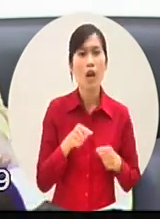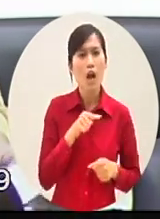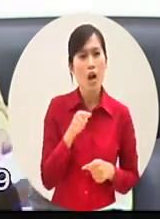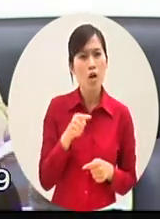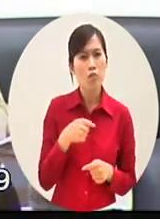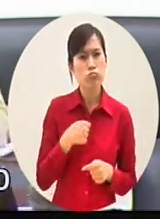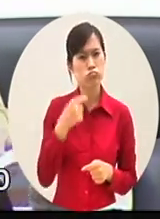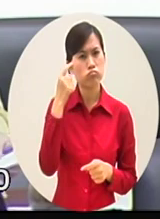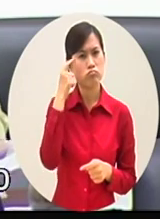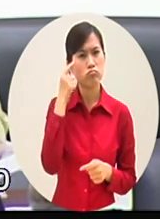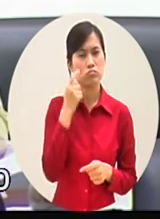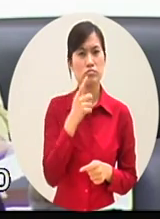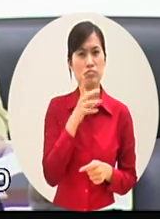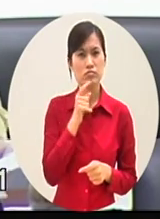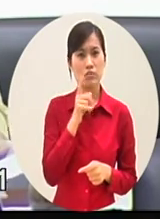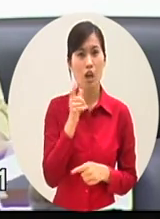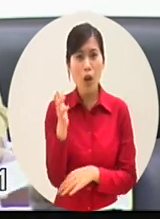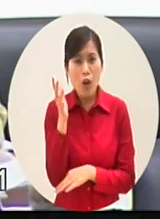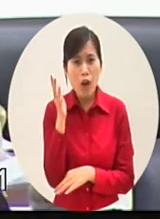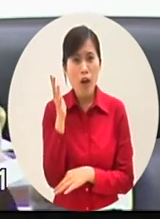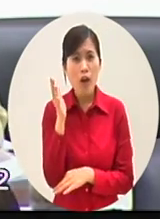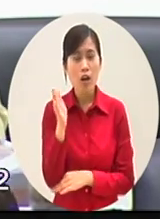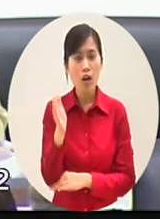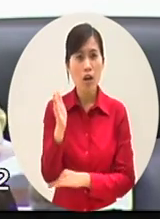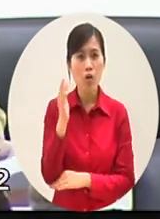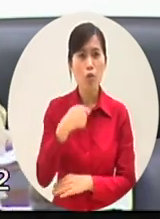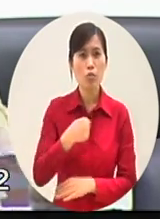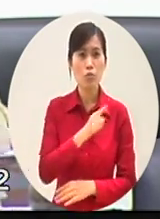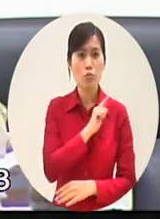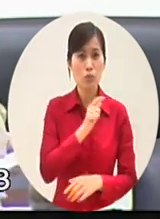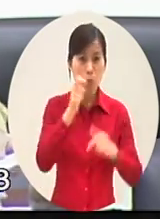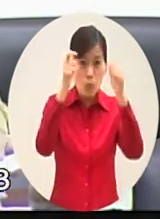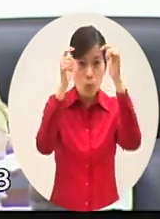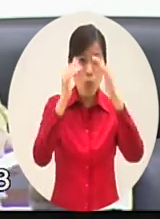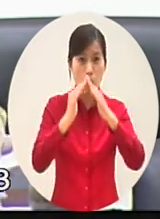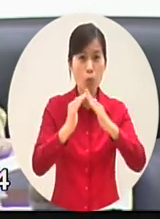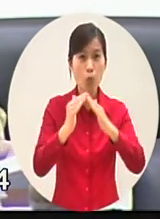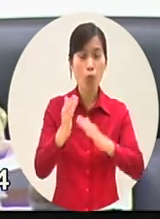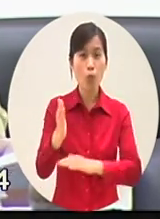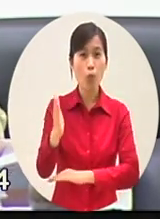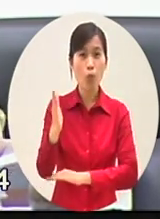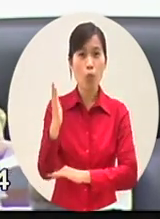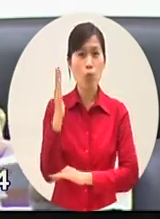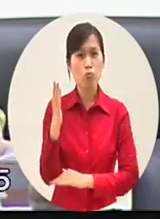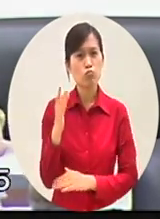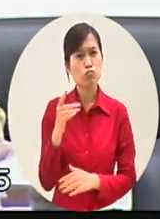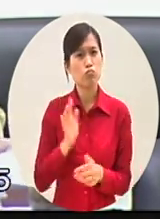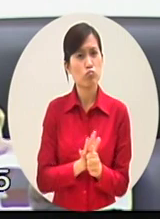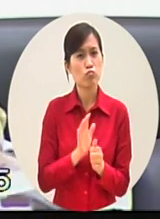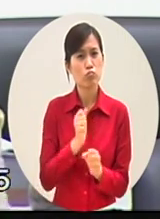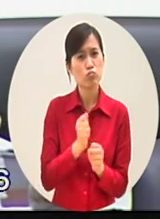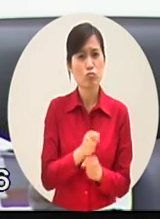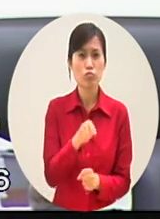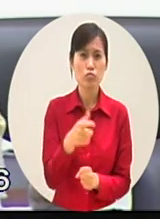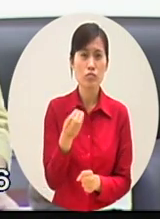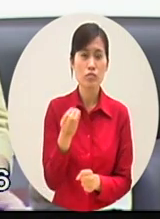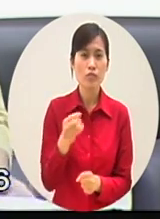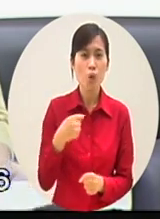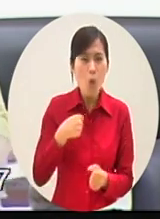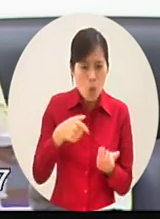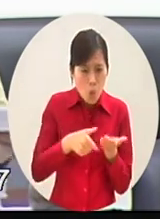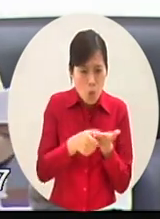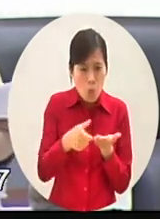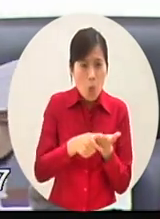我自己也是反省说为什么我看到了八页在这个商业周刊这么贵的广告片里